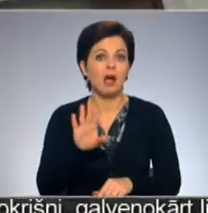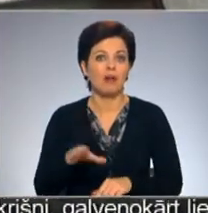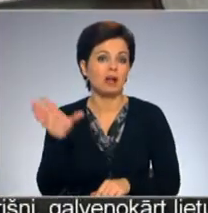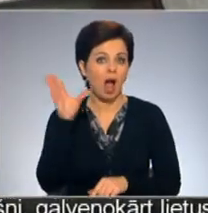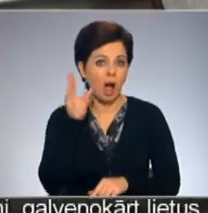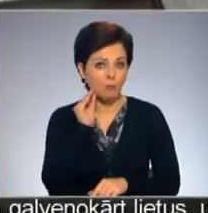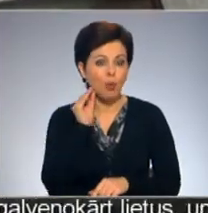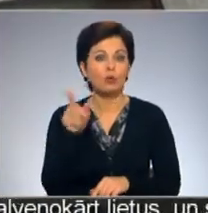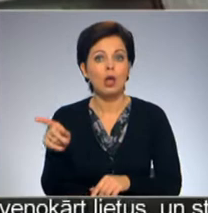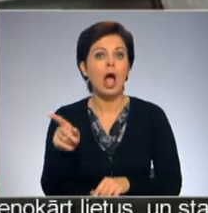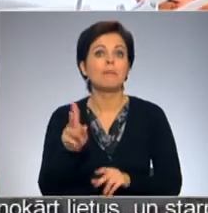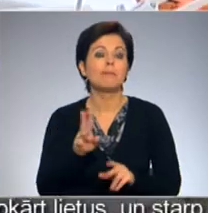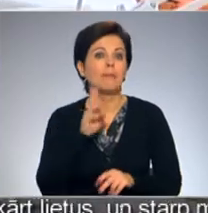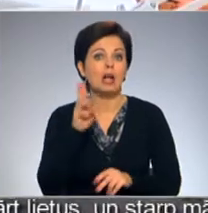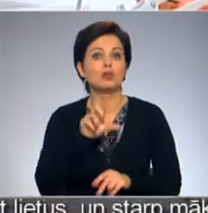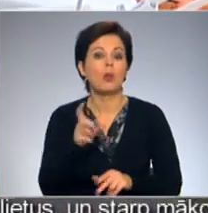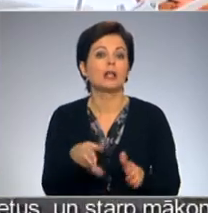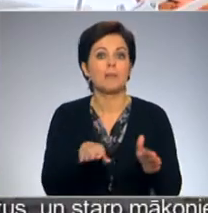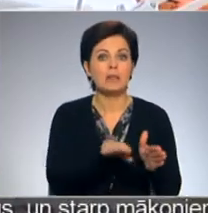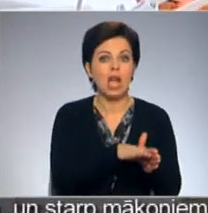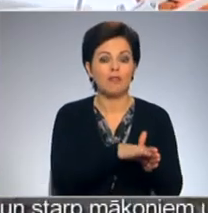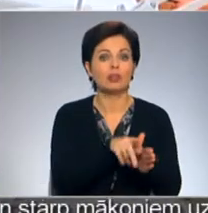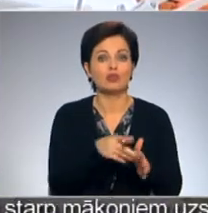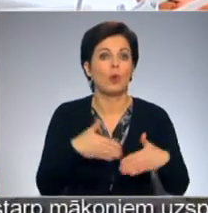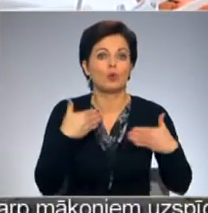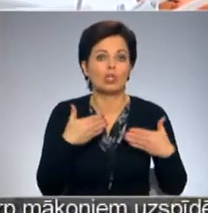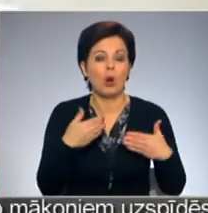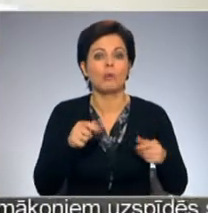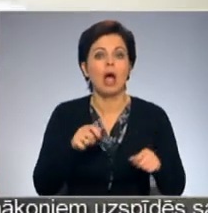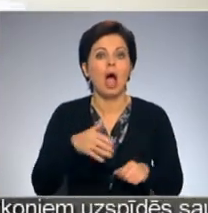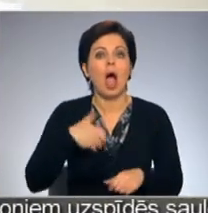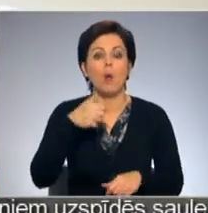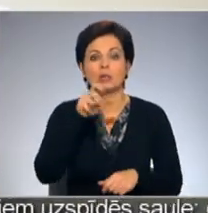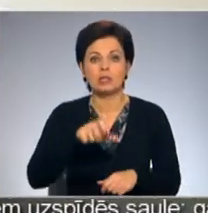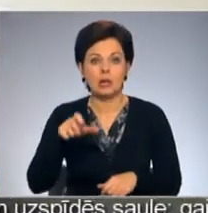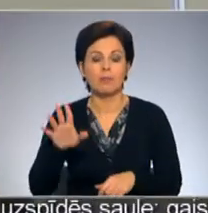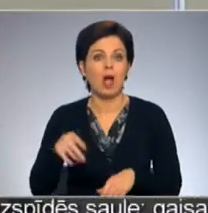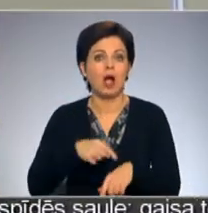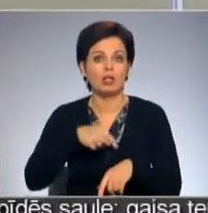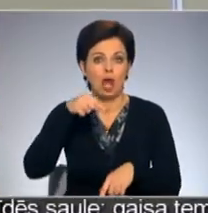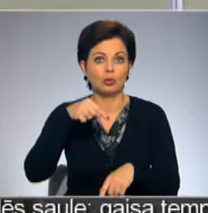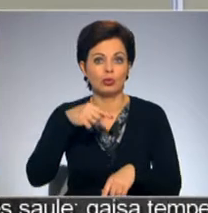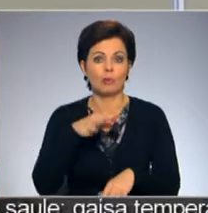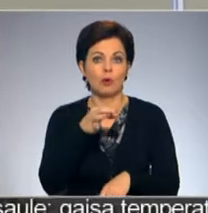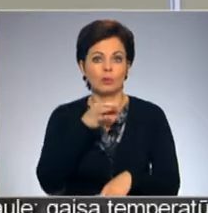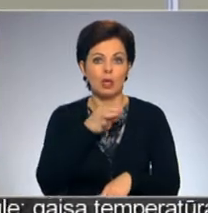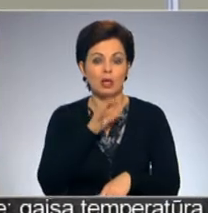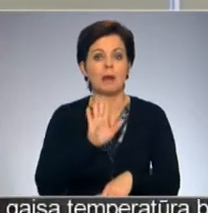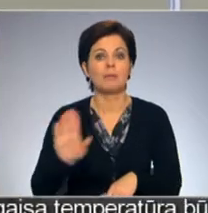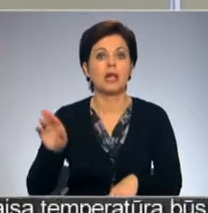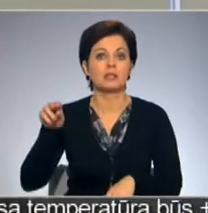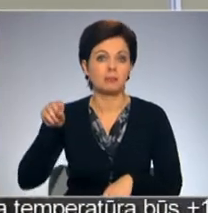apgūt. Izskanējusi ziņa par skolas pievienošanu, tagad radījusi satraukumu arī audzēkņiem. Kā es iejutīšos, piemēram, kā mums saka, kā pie